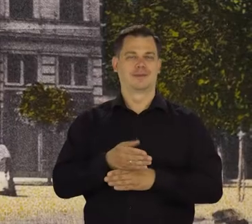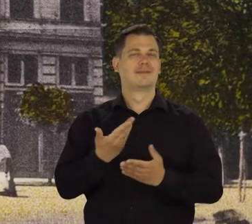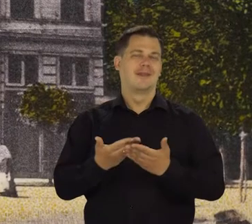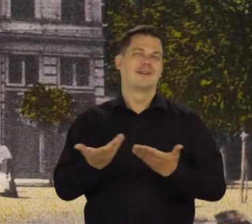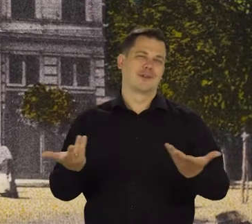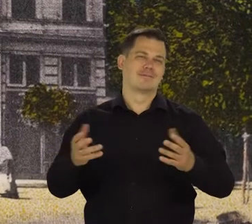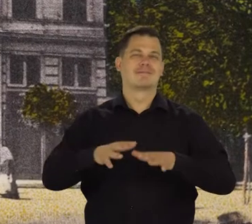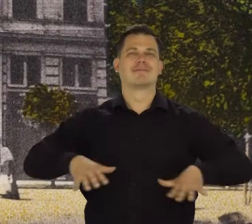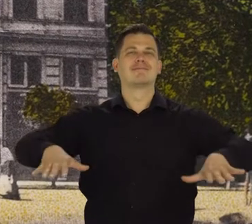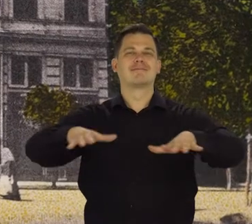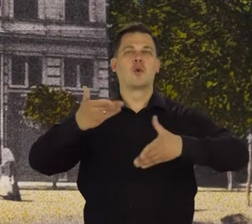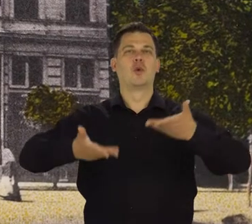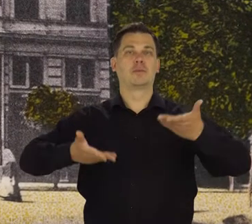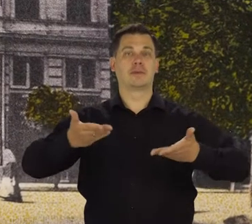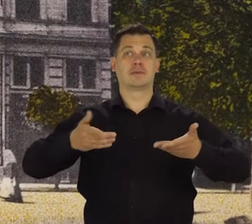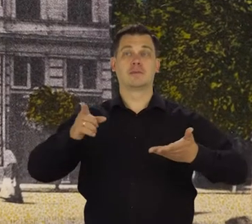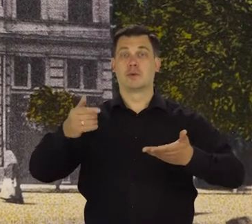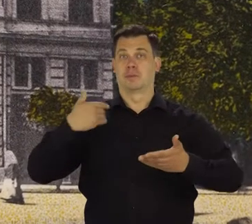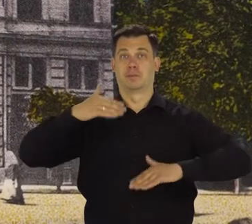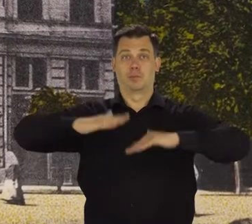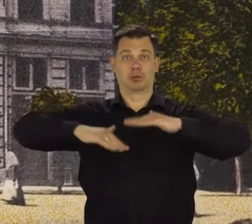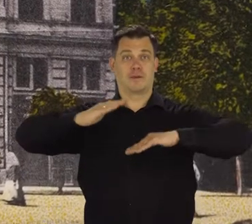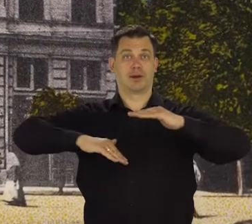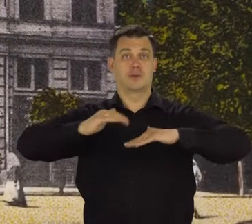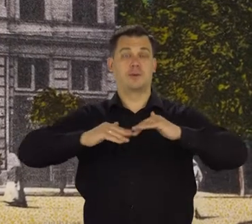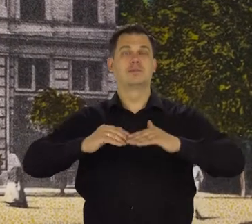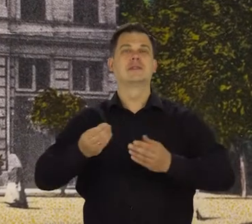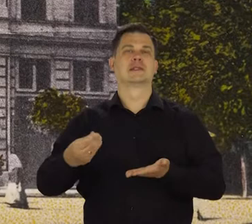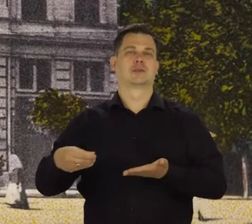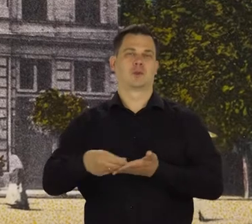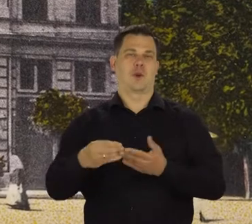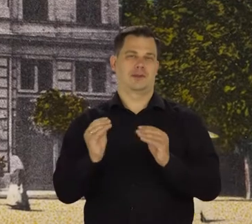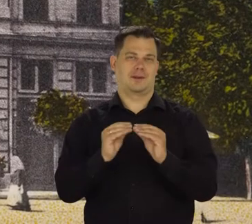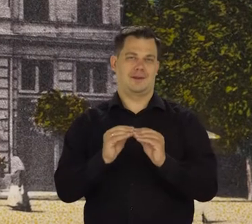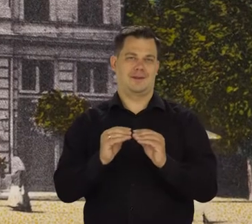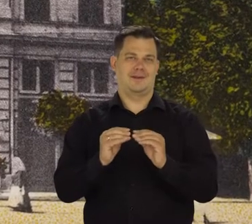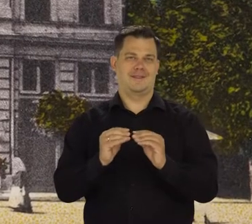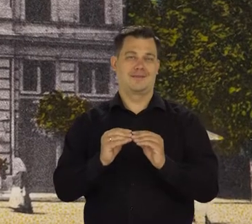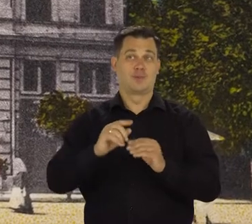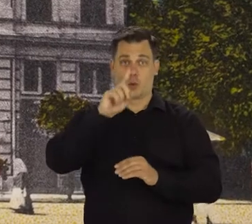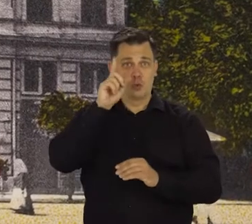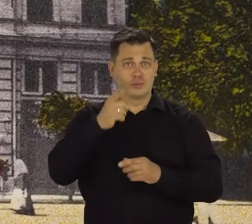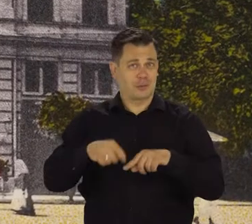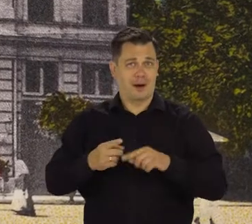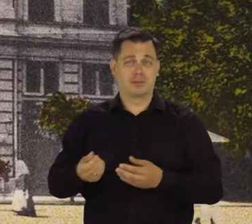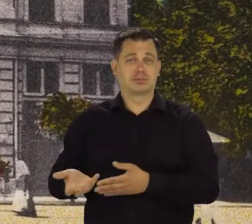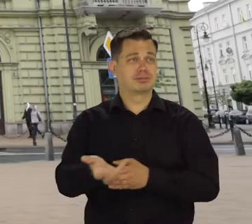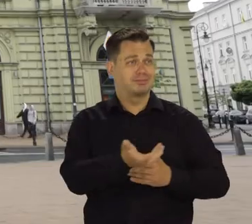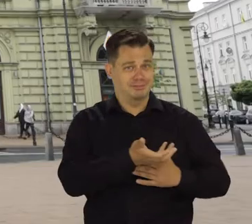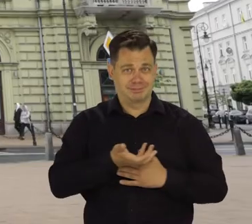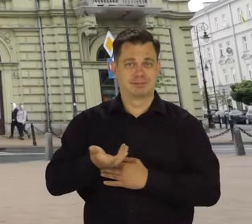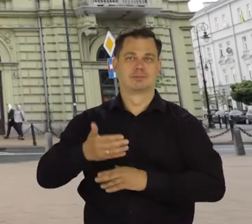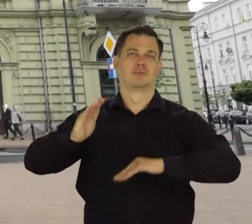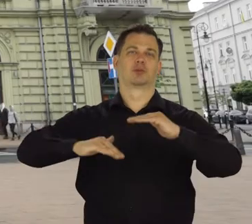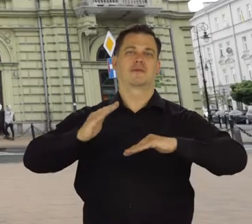Taka jest historia, że ten teatr został zbudowany ze składek. Ludzie złożyli się